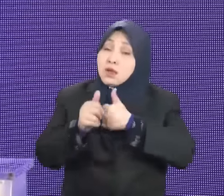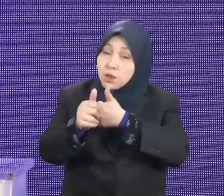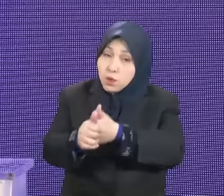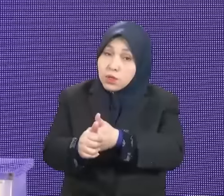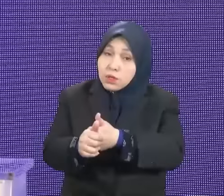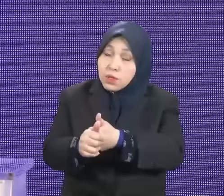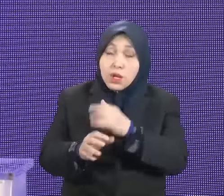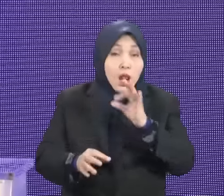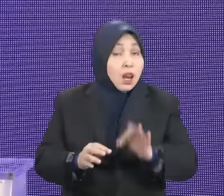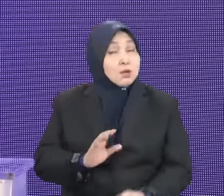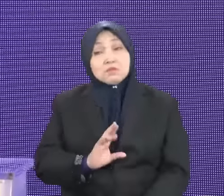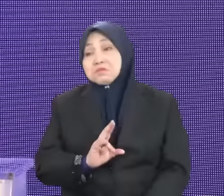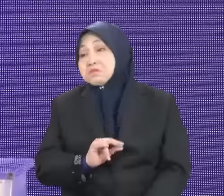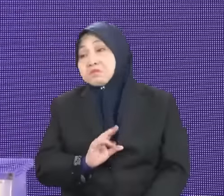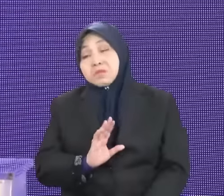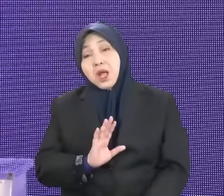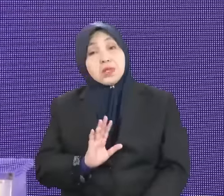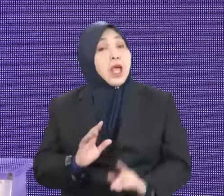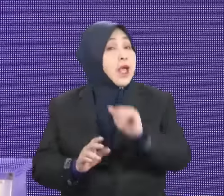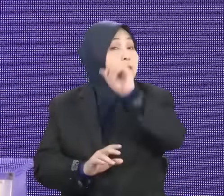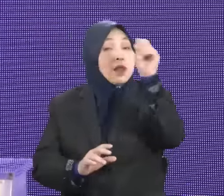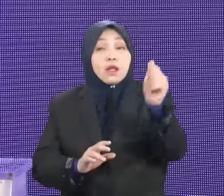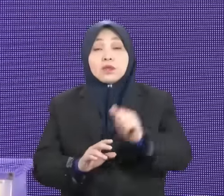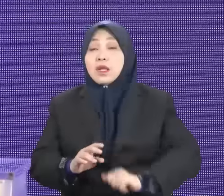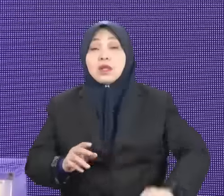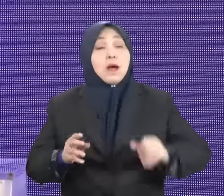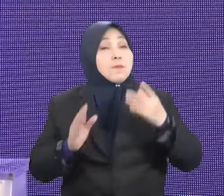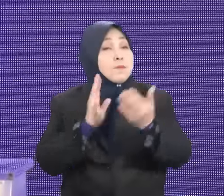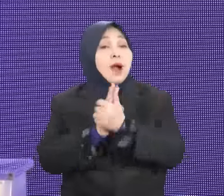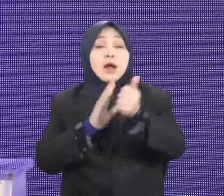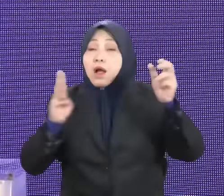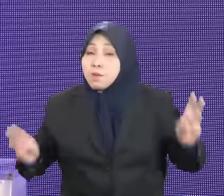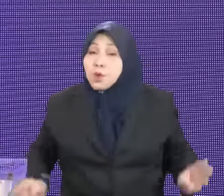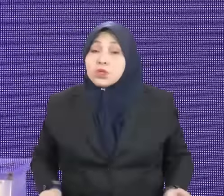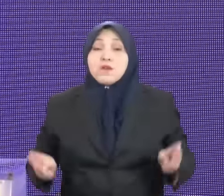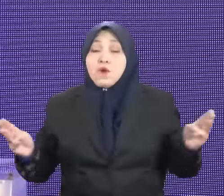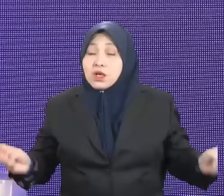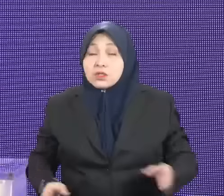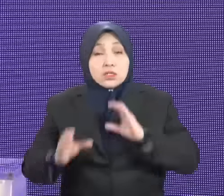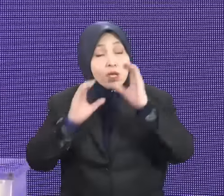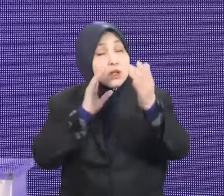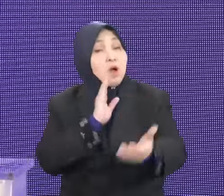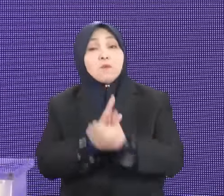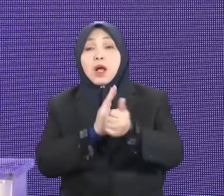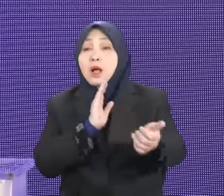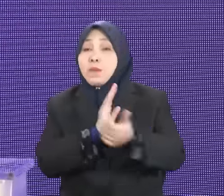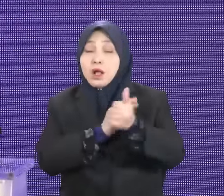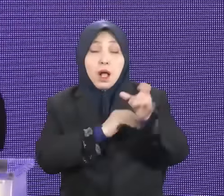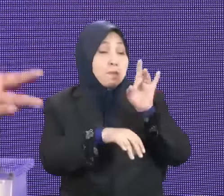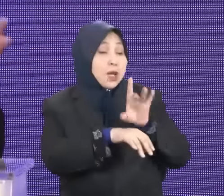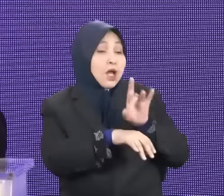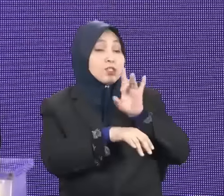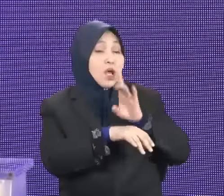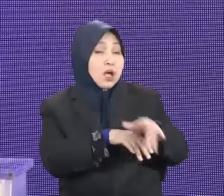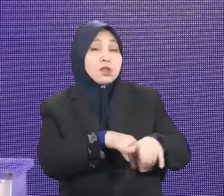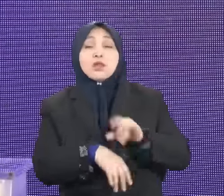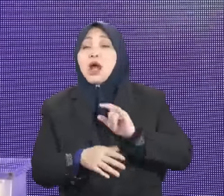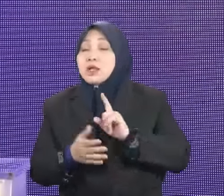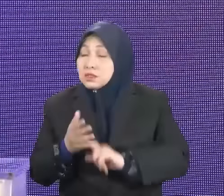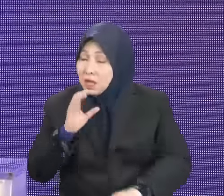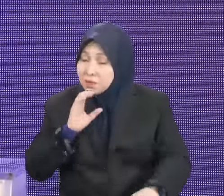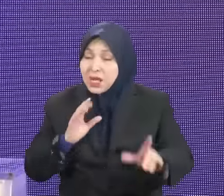kalau tak apa saja Apakah motivasi cakep ke ataupun penasihat cakap constan dan